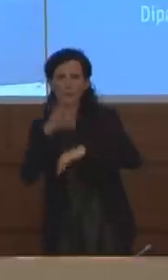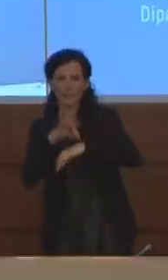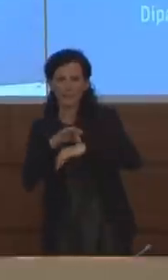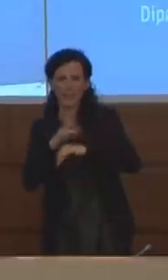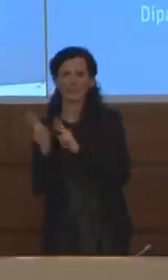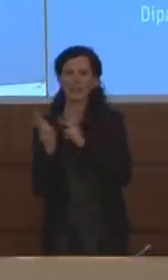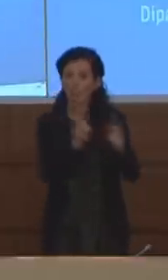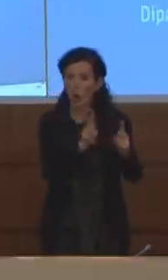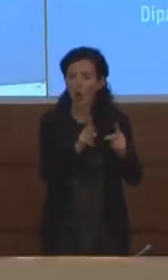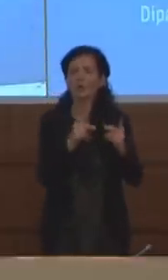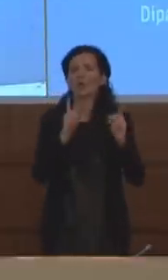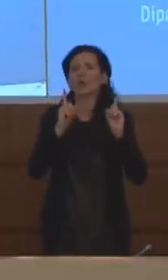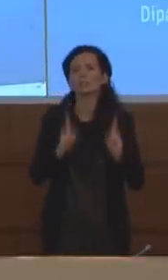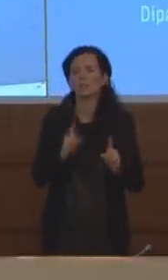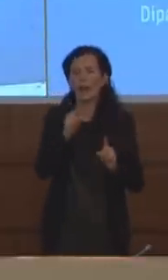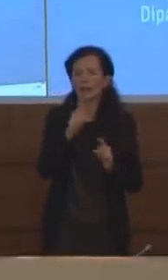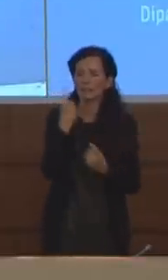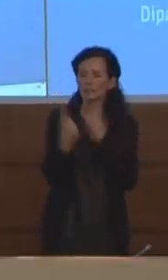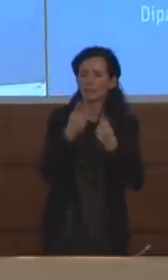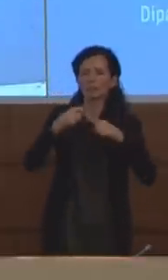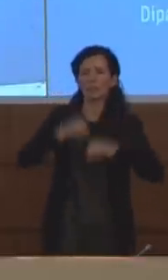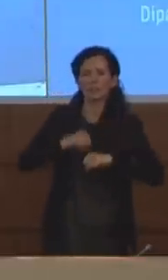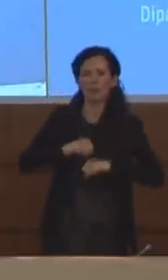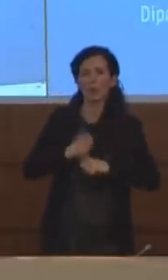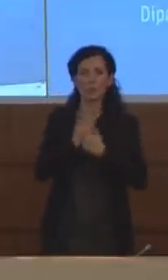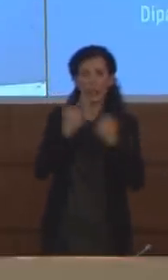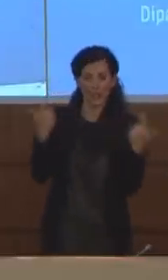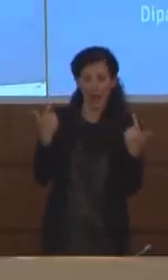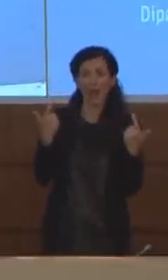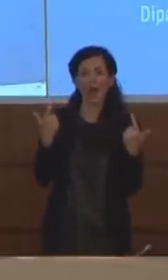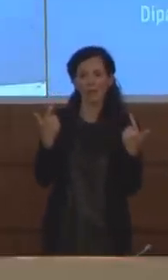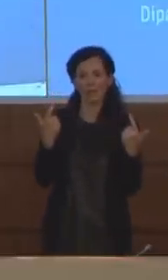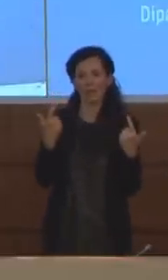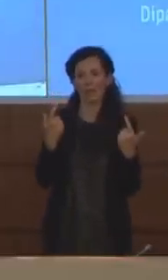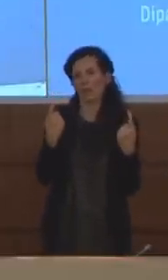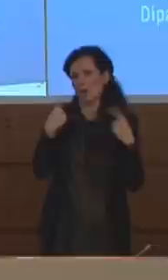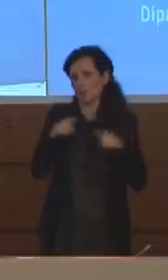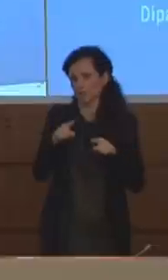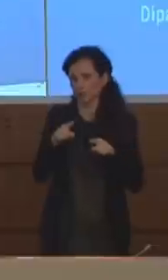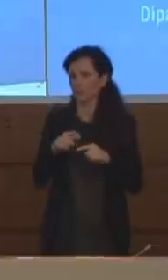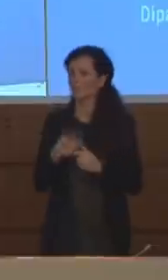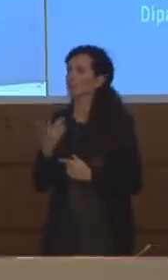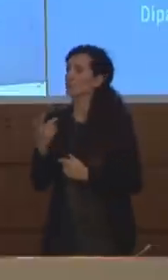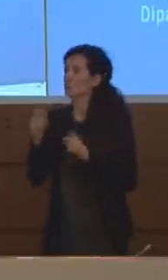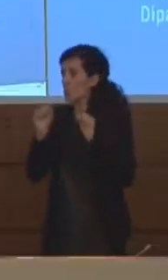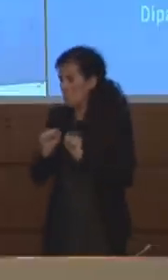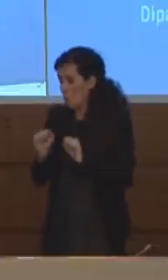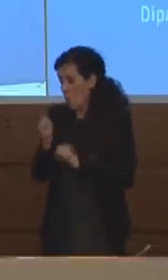delle patologie e qui abbiano gestito questo elemento rispetto a questo elemento